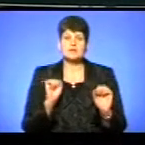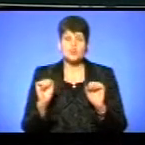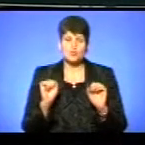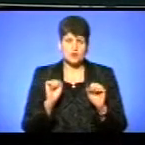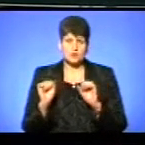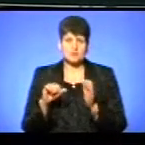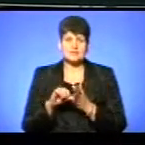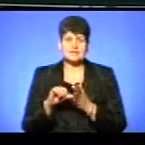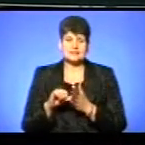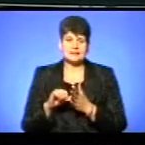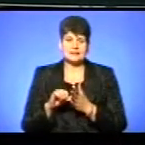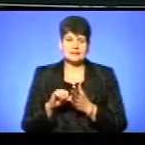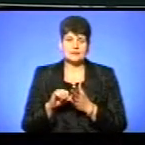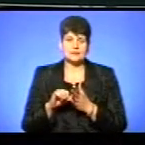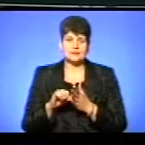представники